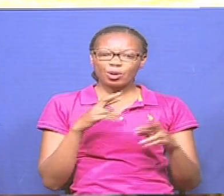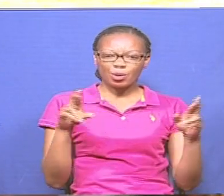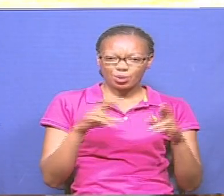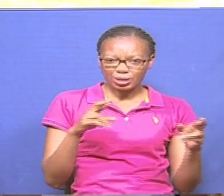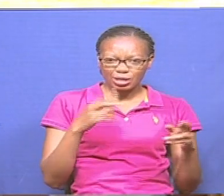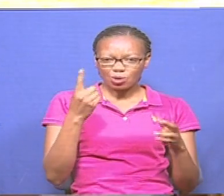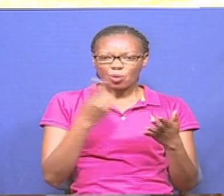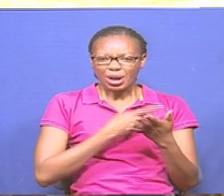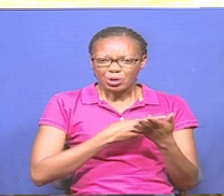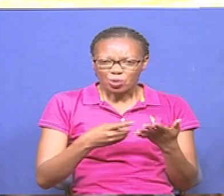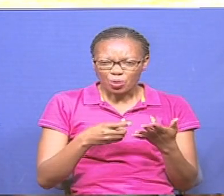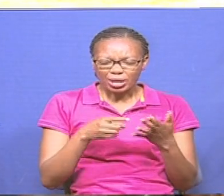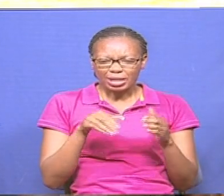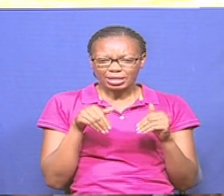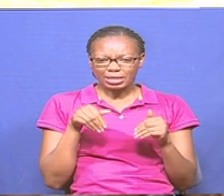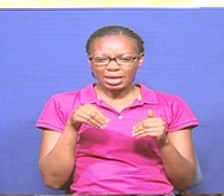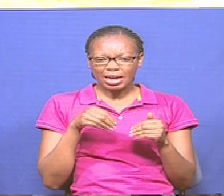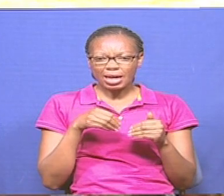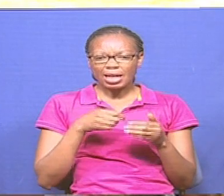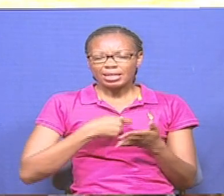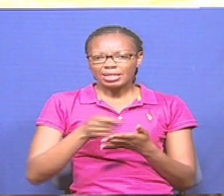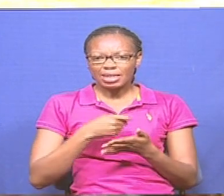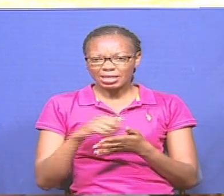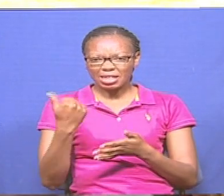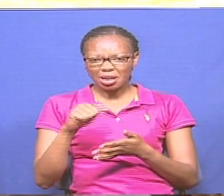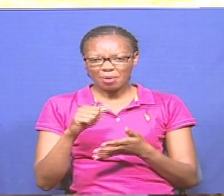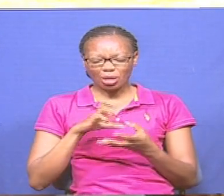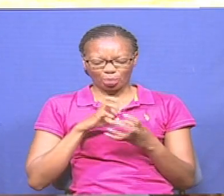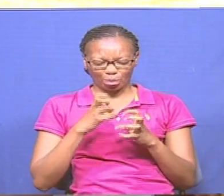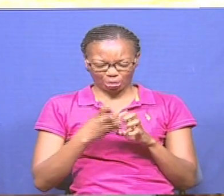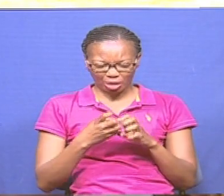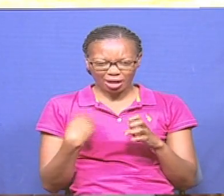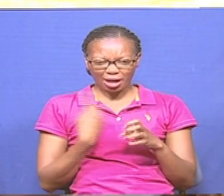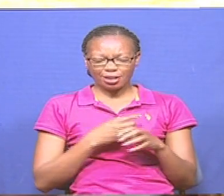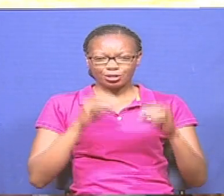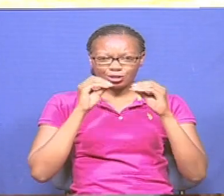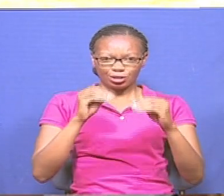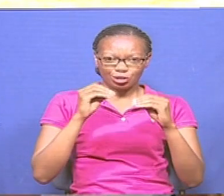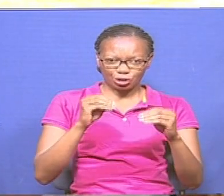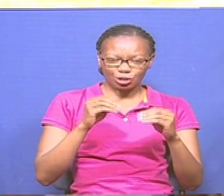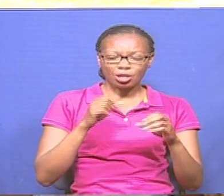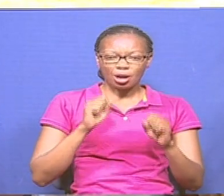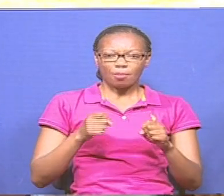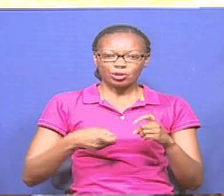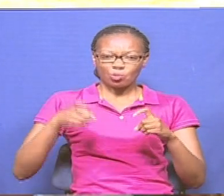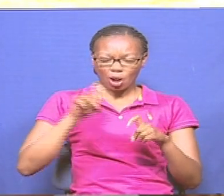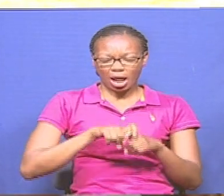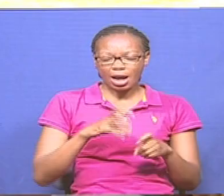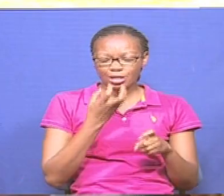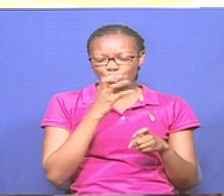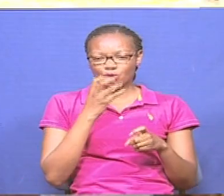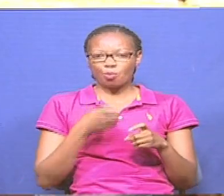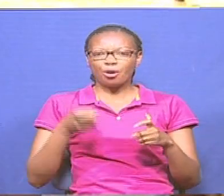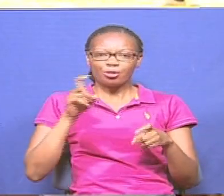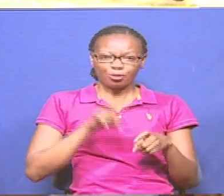umekuwa tayari and within 1 week umeharibika, lakini tumewaonyesha kutengeza products kama tomato sauce ambazo zinaweza